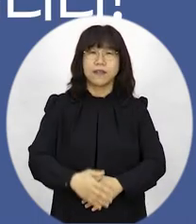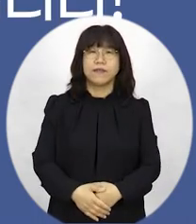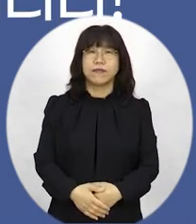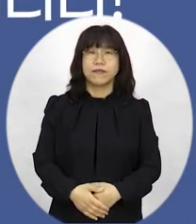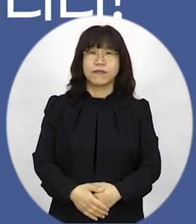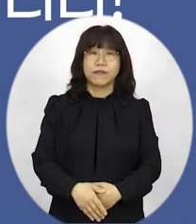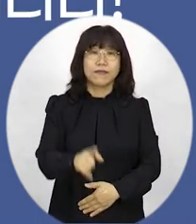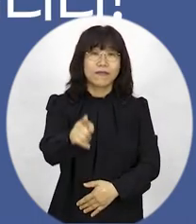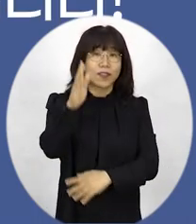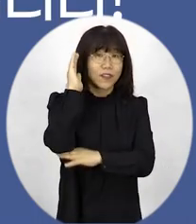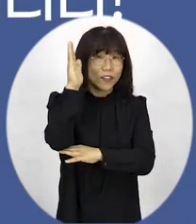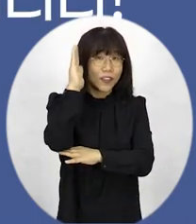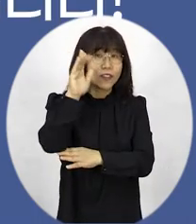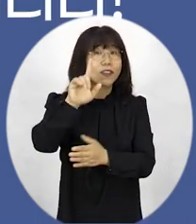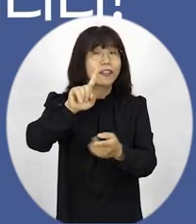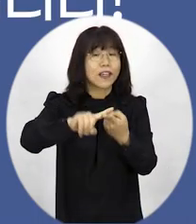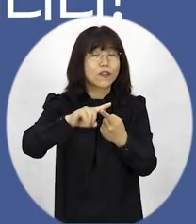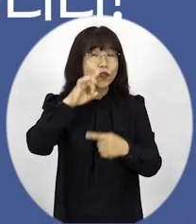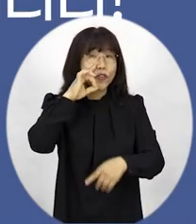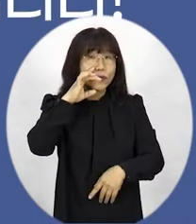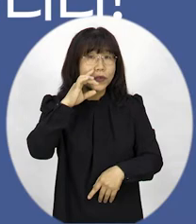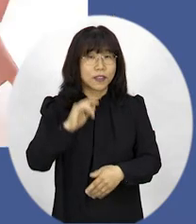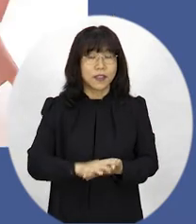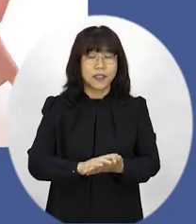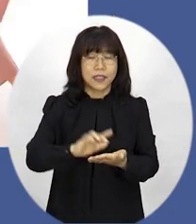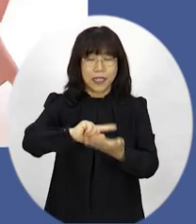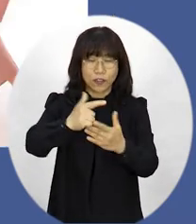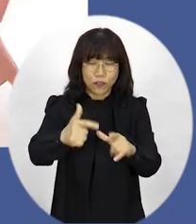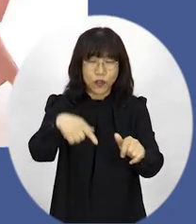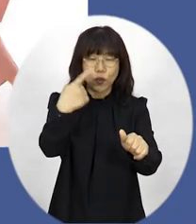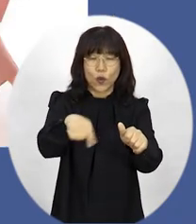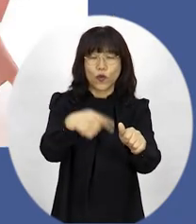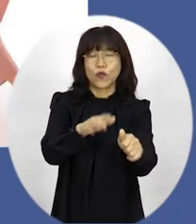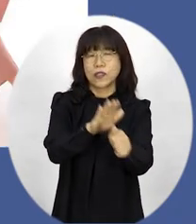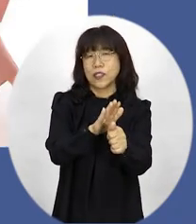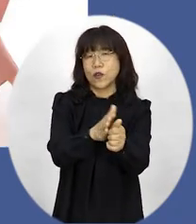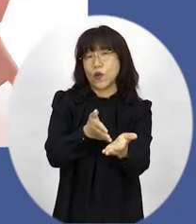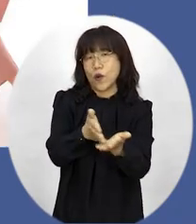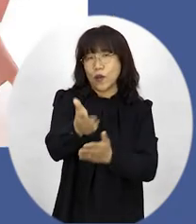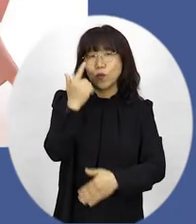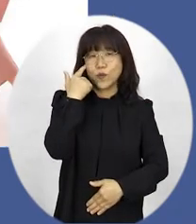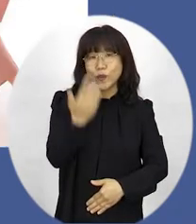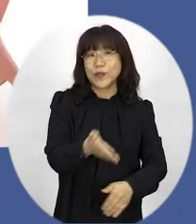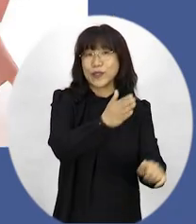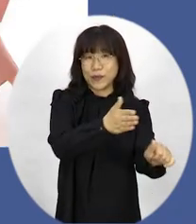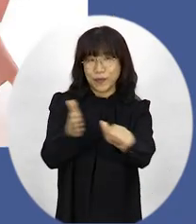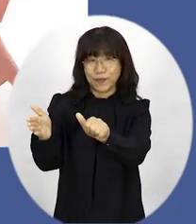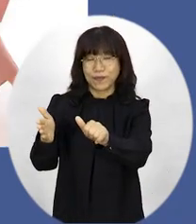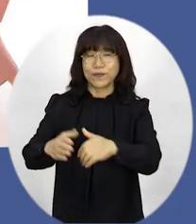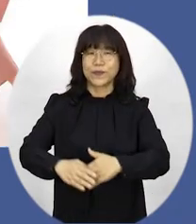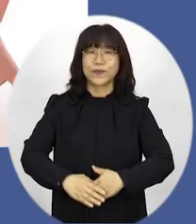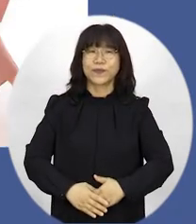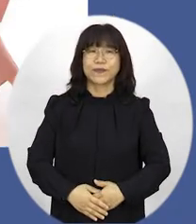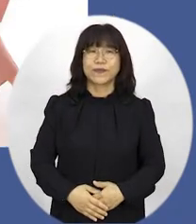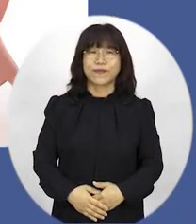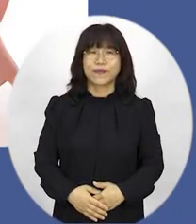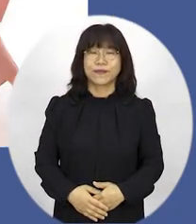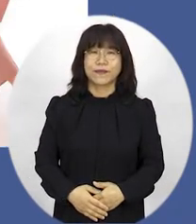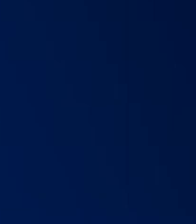없이 시청할 수 있습니다. 강좌에 대한 보다 자세한 사항은 강서구청 교육지원과로 문의하면 됩니다.